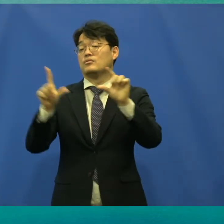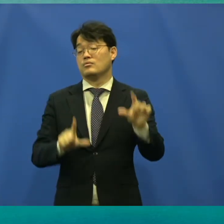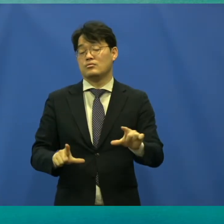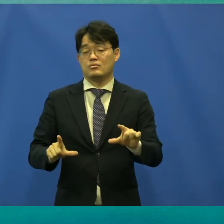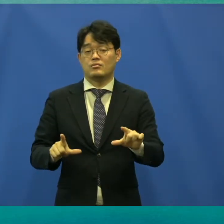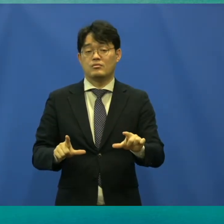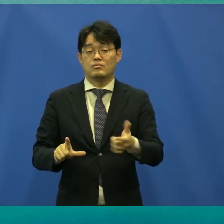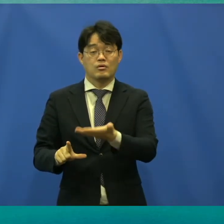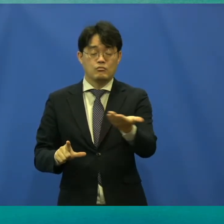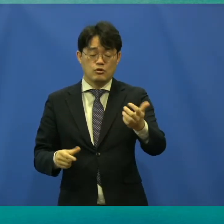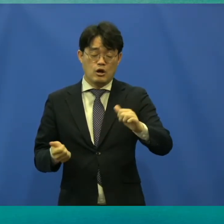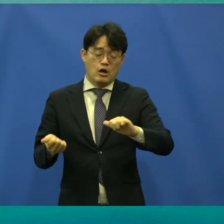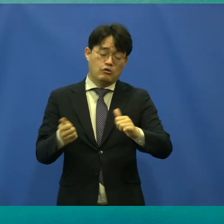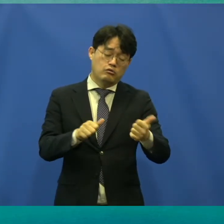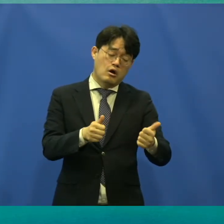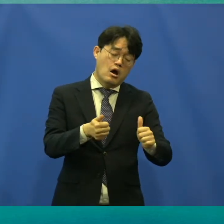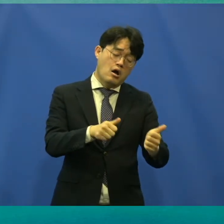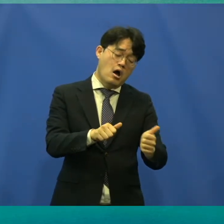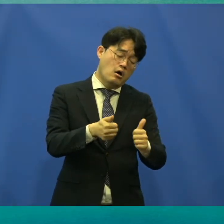있었어요.